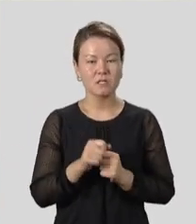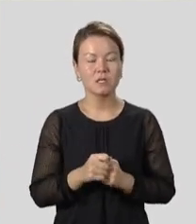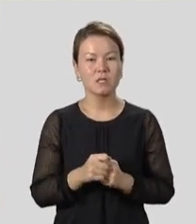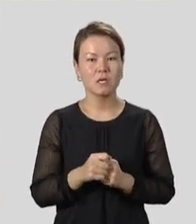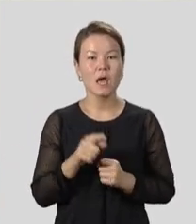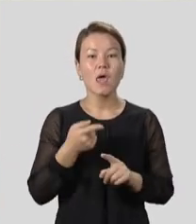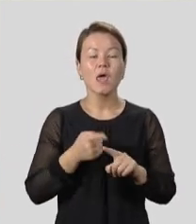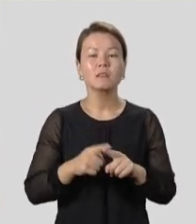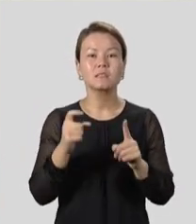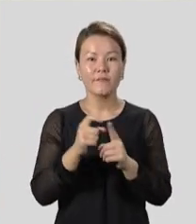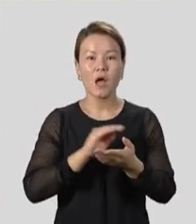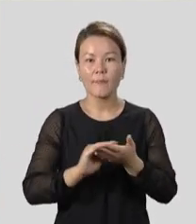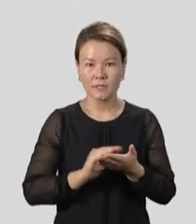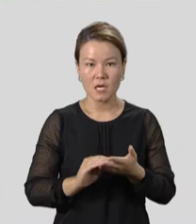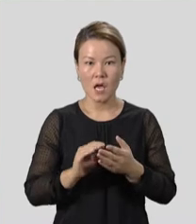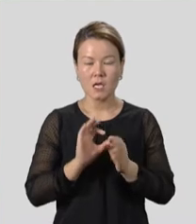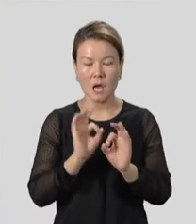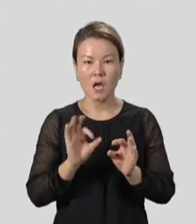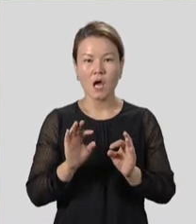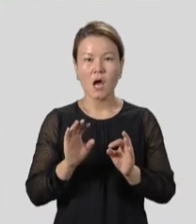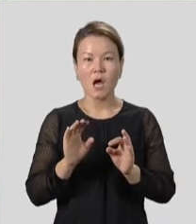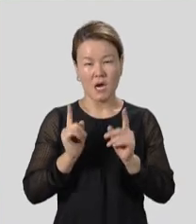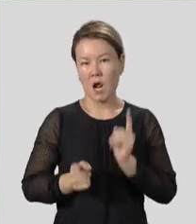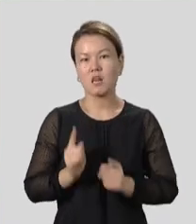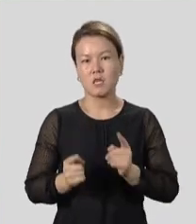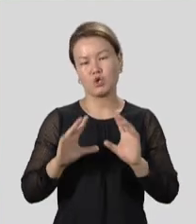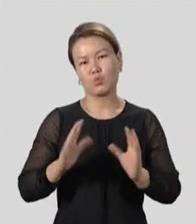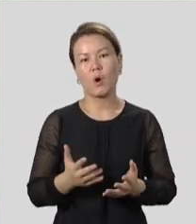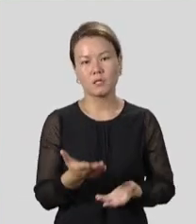Словесные – это словесное описание реальной ситуации.